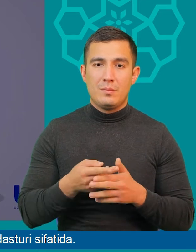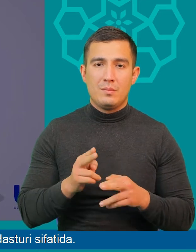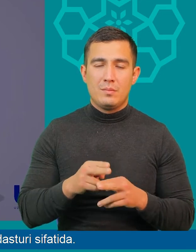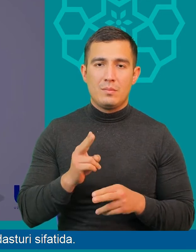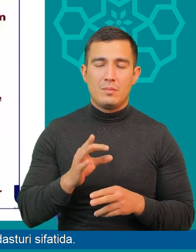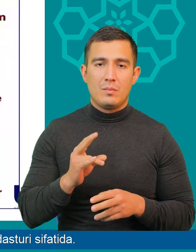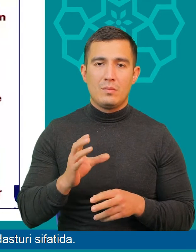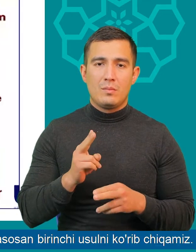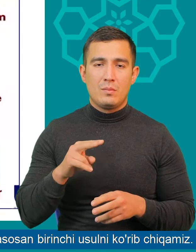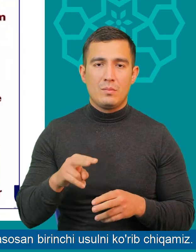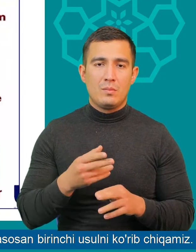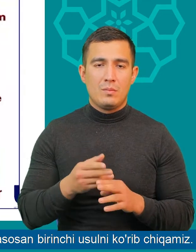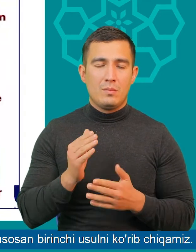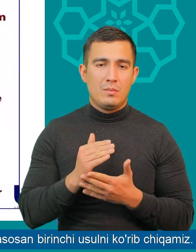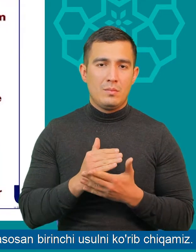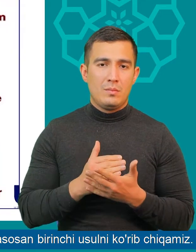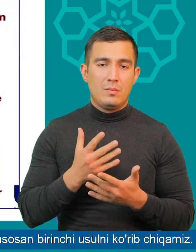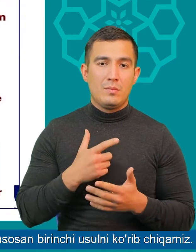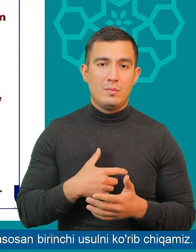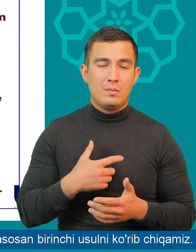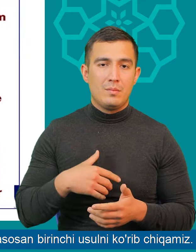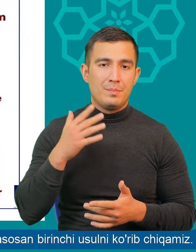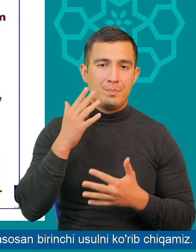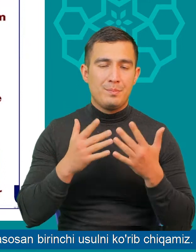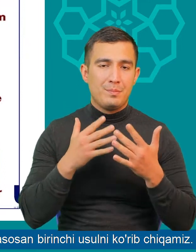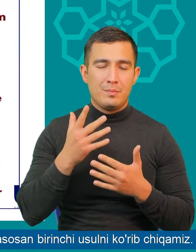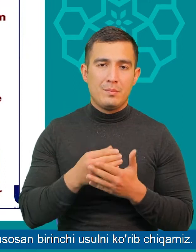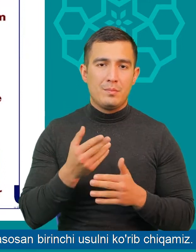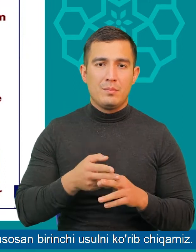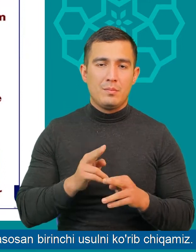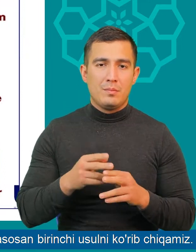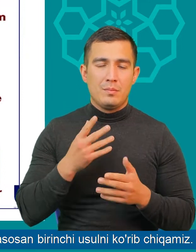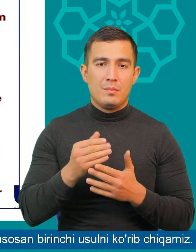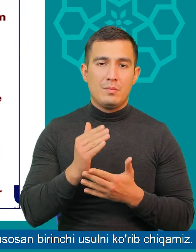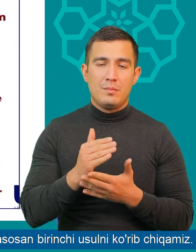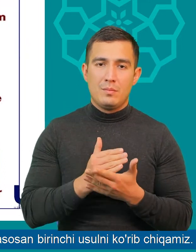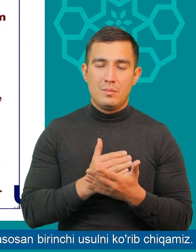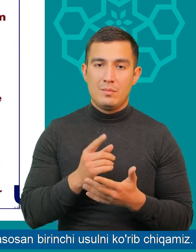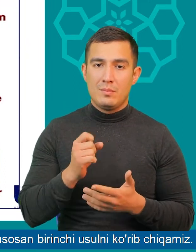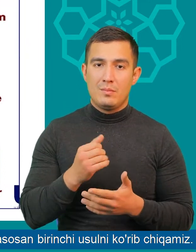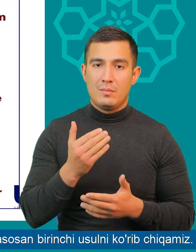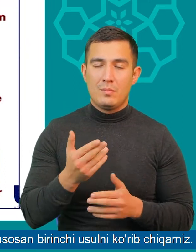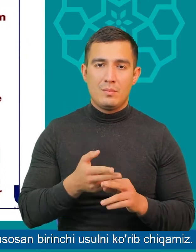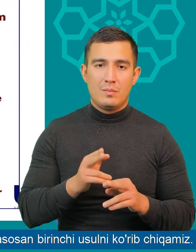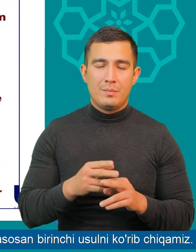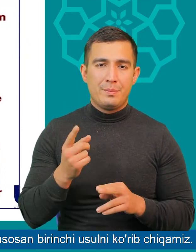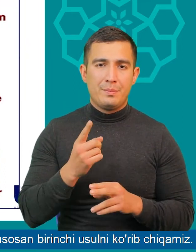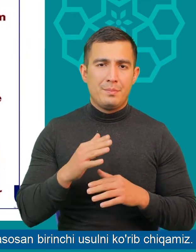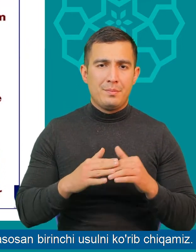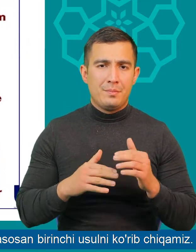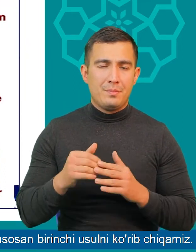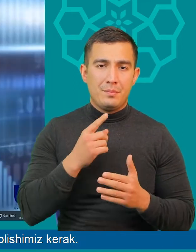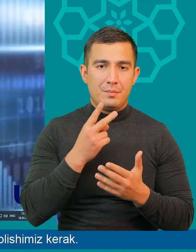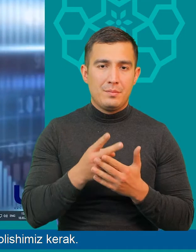konsol dasturi sifatida. Bizning maqsadimiz web ilovalarini dasturlash bo'lgani uchun asosan birinchi usulni